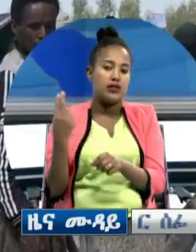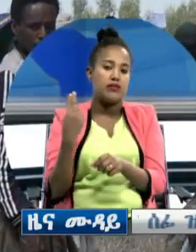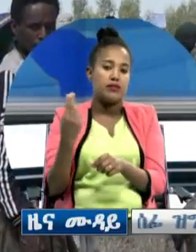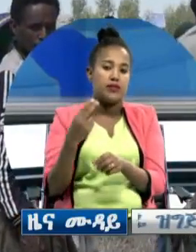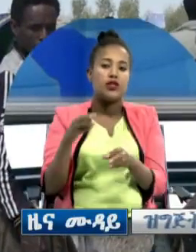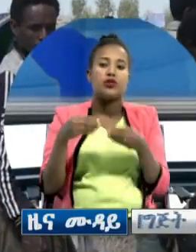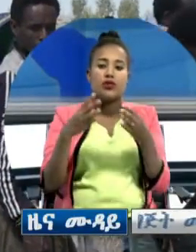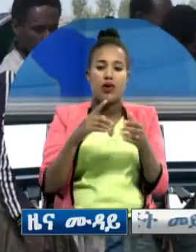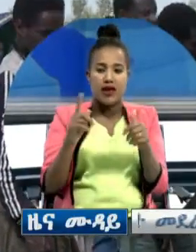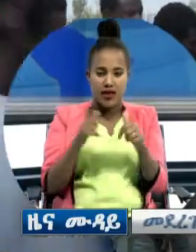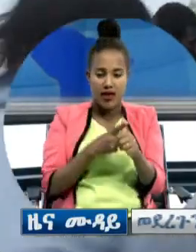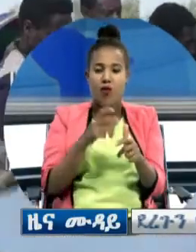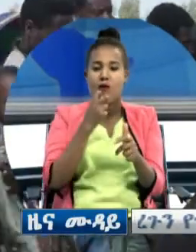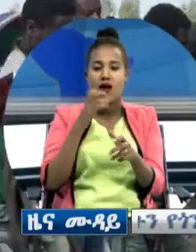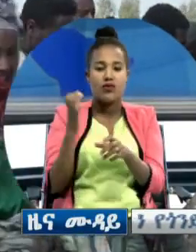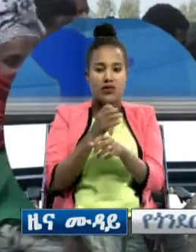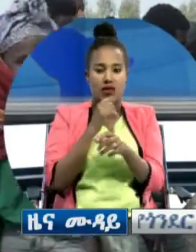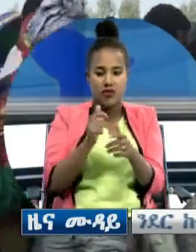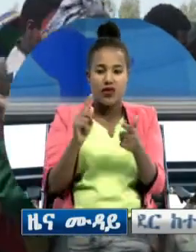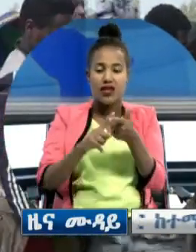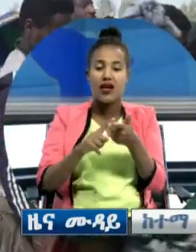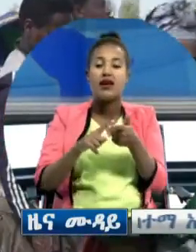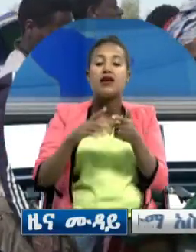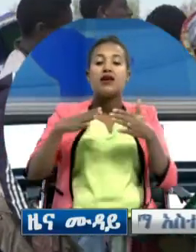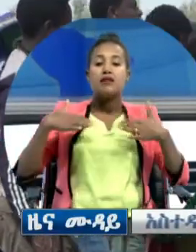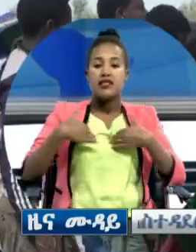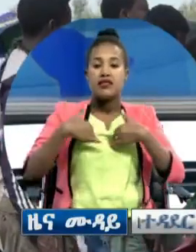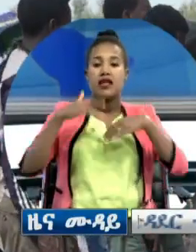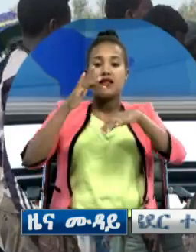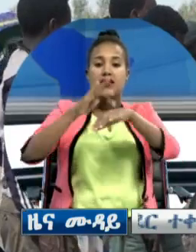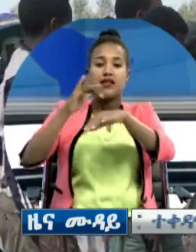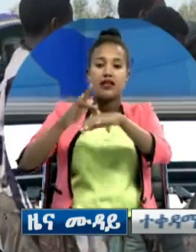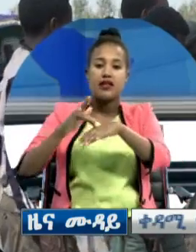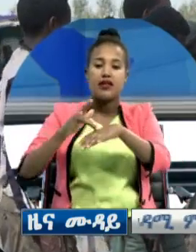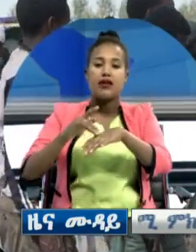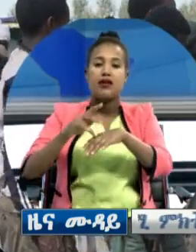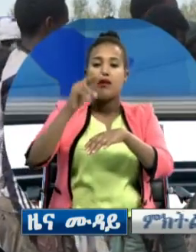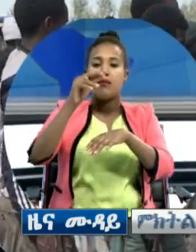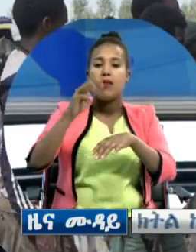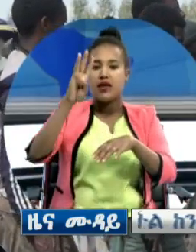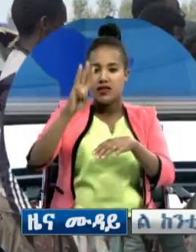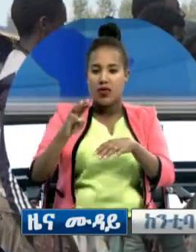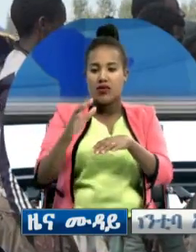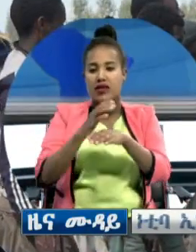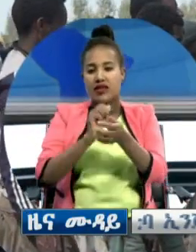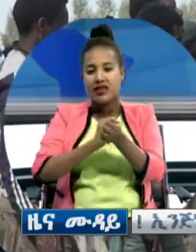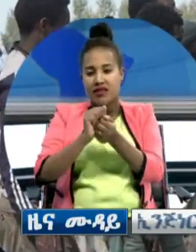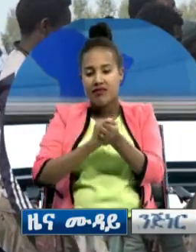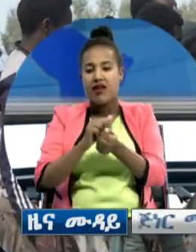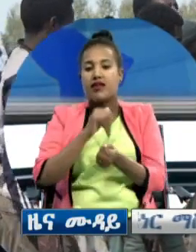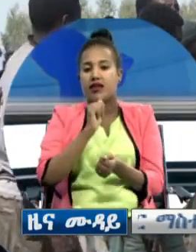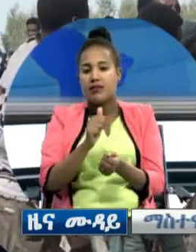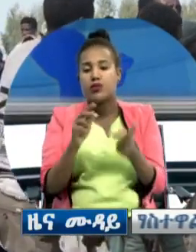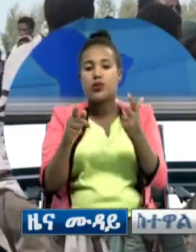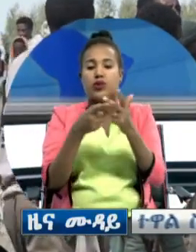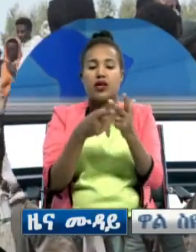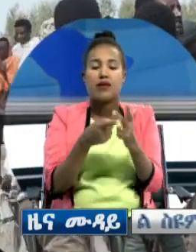አንደኛ ውሃ አልወሰዳቸውም፣ በሁለተኛ በእንስሳት ንክኪ ማሳው እየተቦረቦረ አይደለም፣